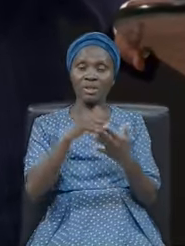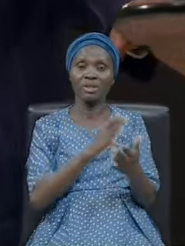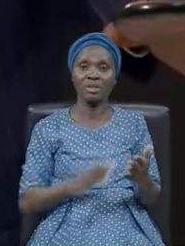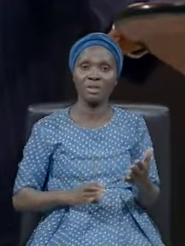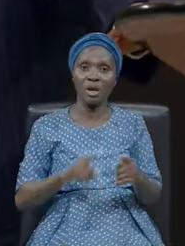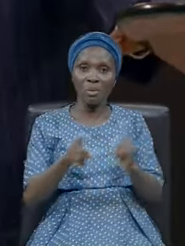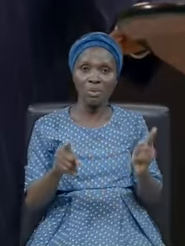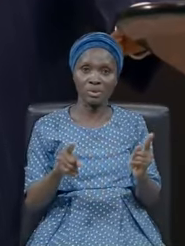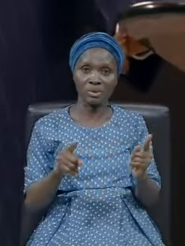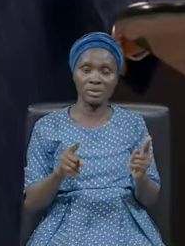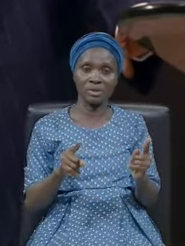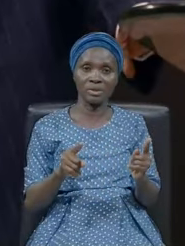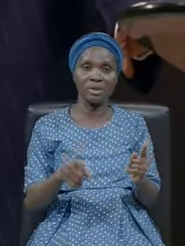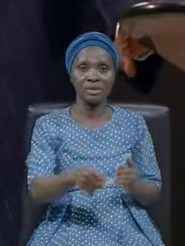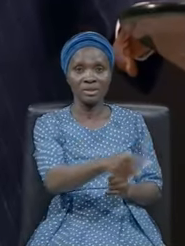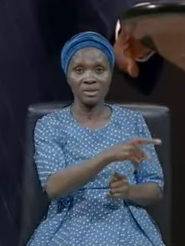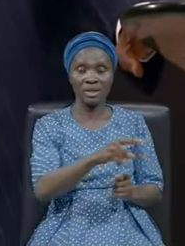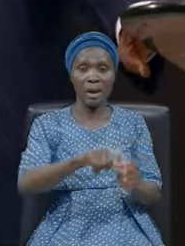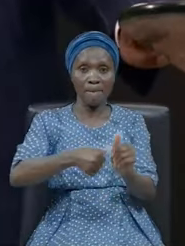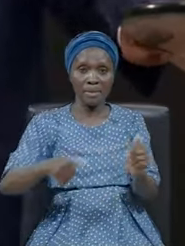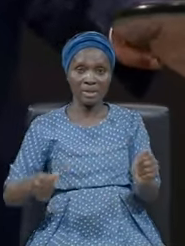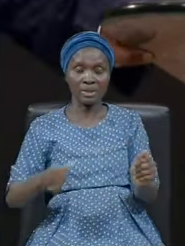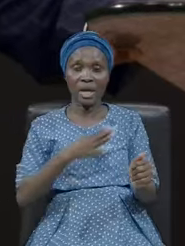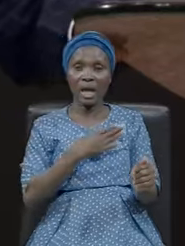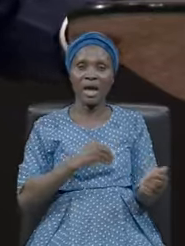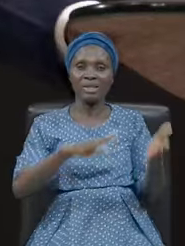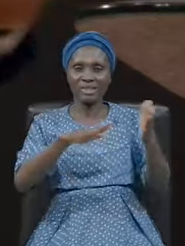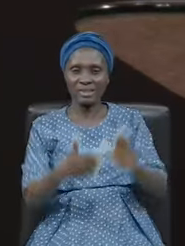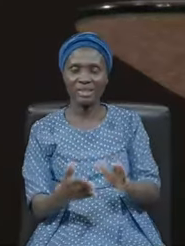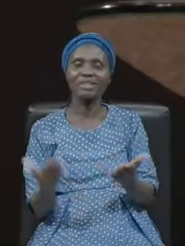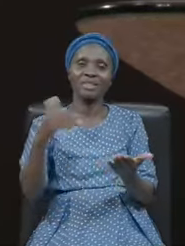ont donné le vie au Seigneur finalement ils ont rétrogradé